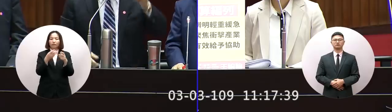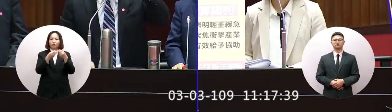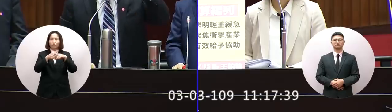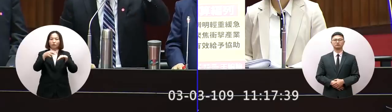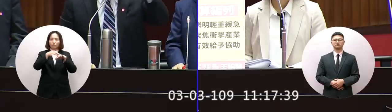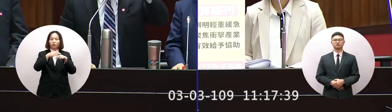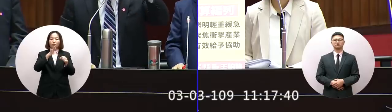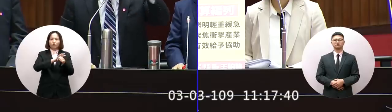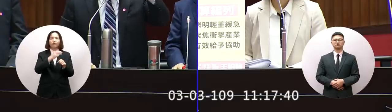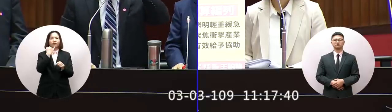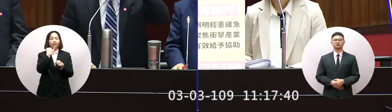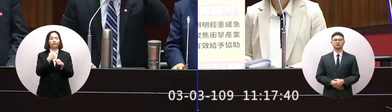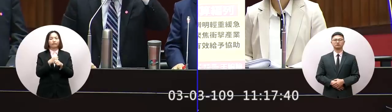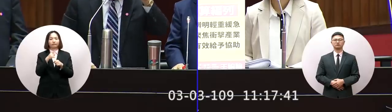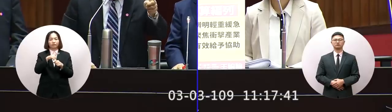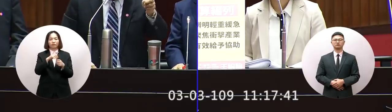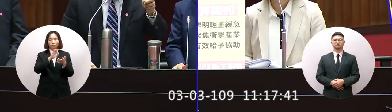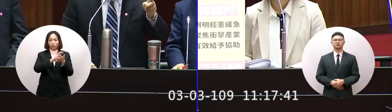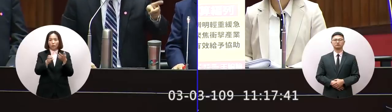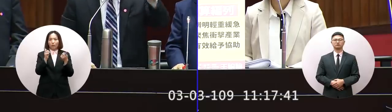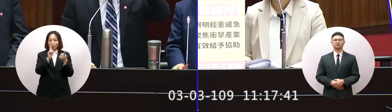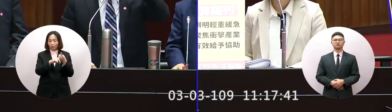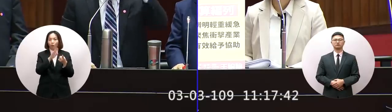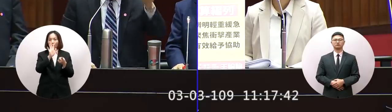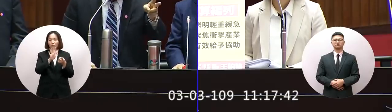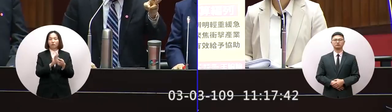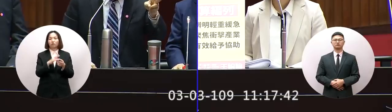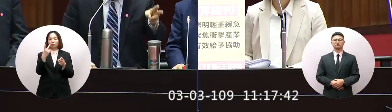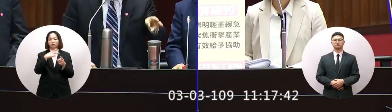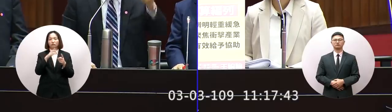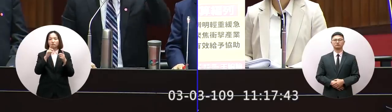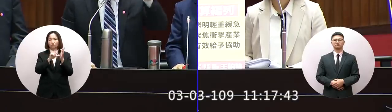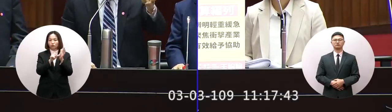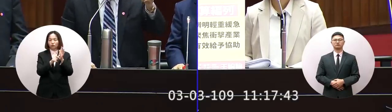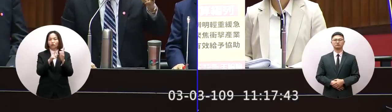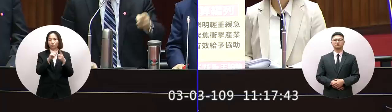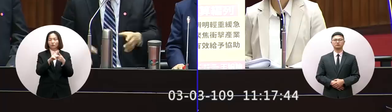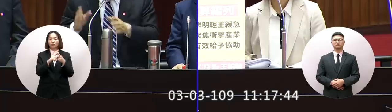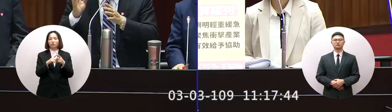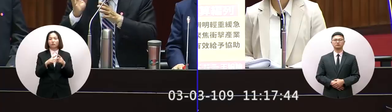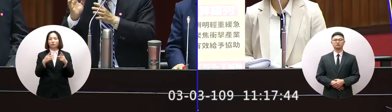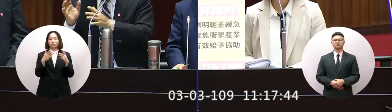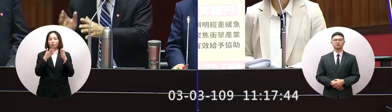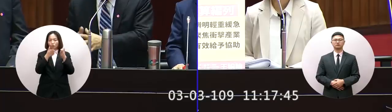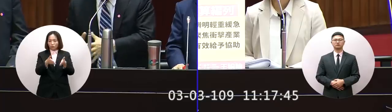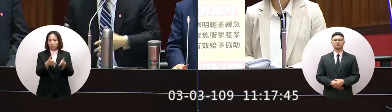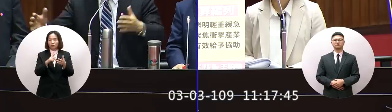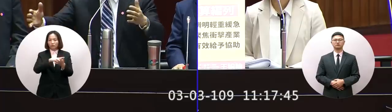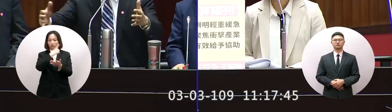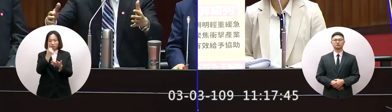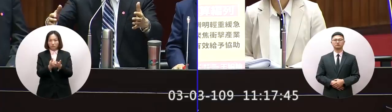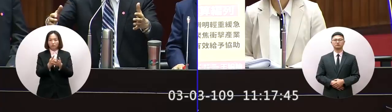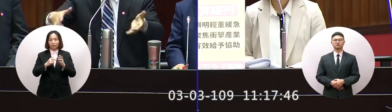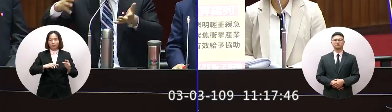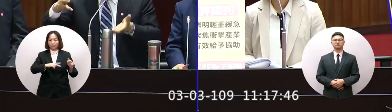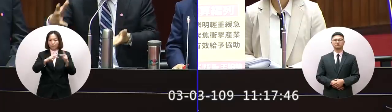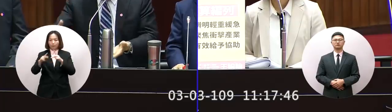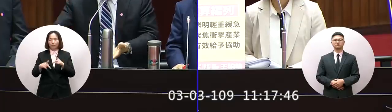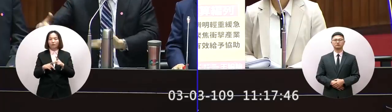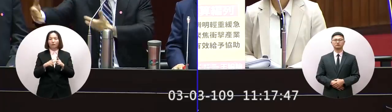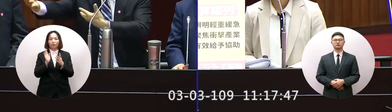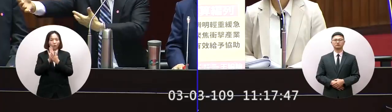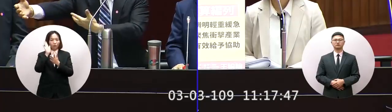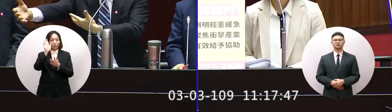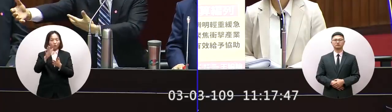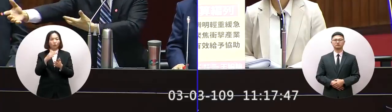金，所以这个不但用在刀口上，时间也对，并且对整个改善，